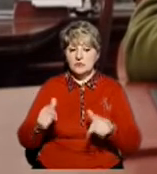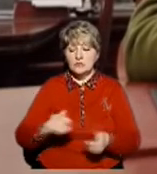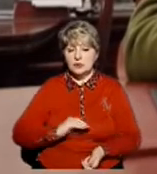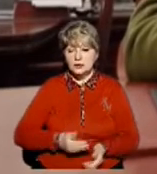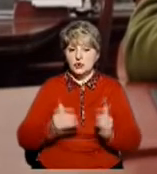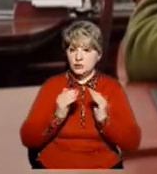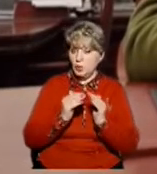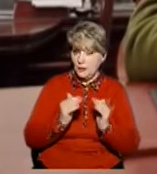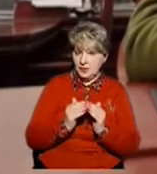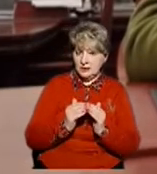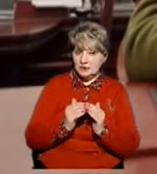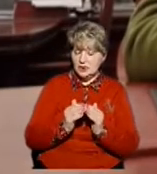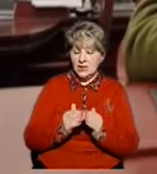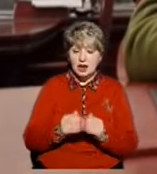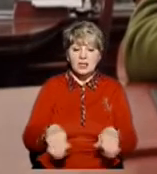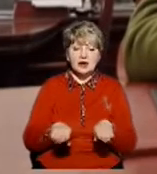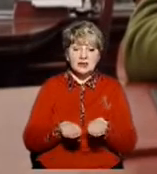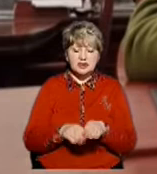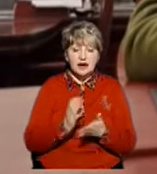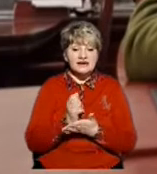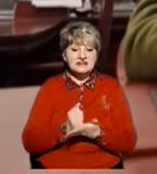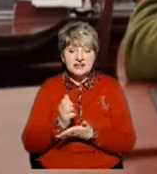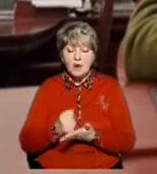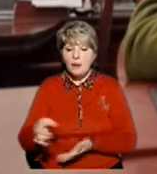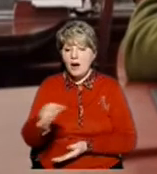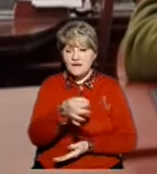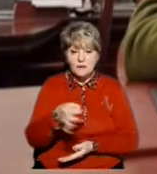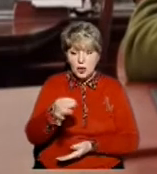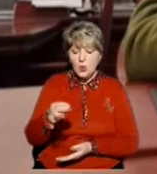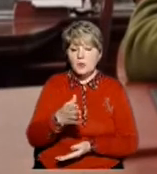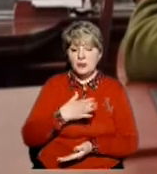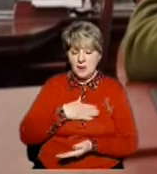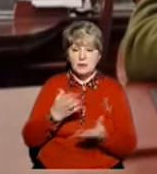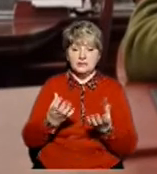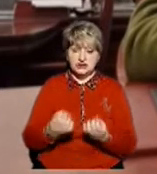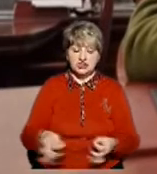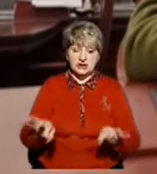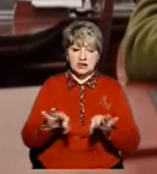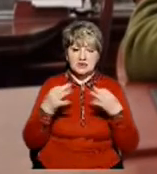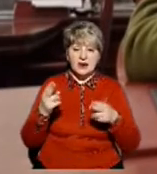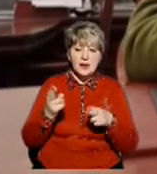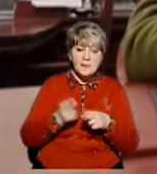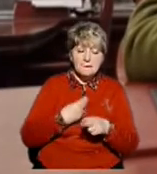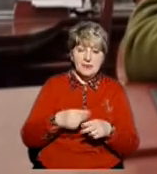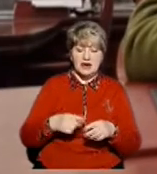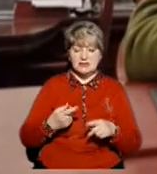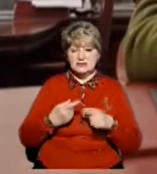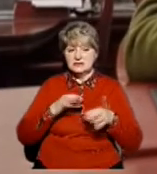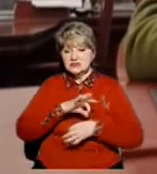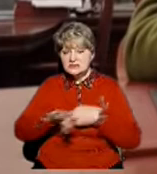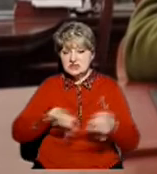будинки. Таким чином запас в області нам ще дозволяє без зайвого навантаження